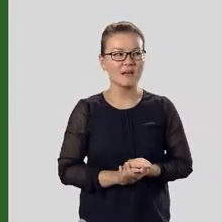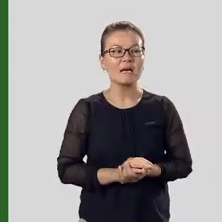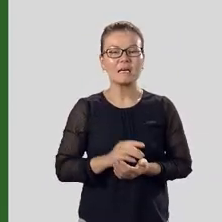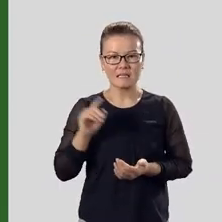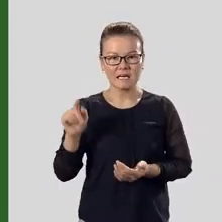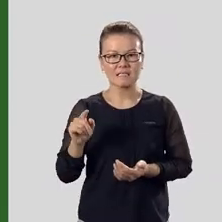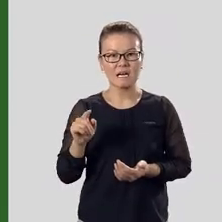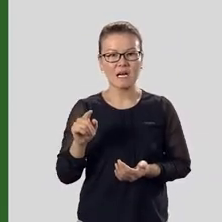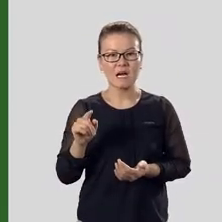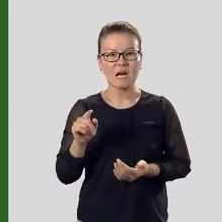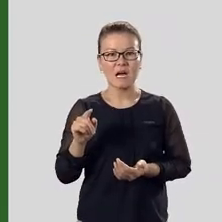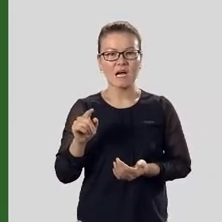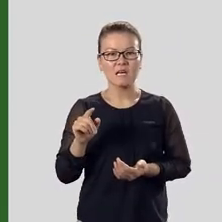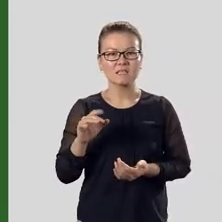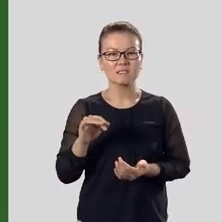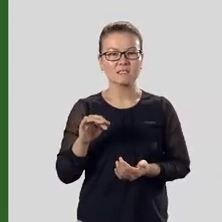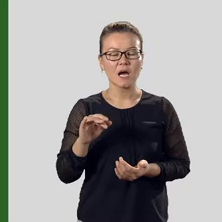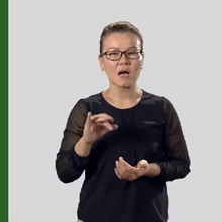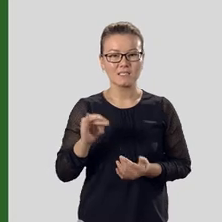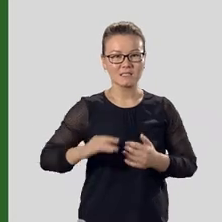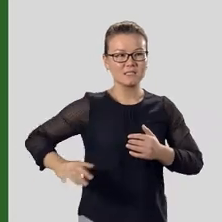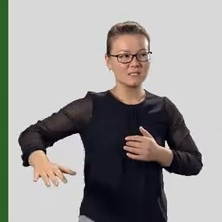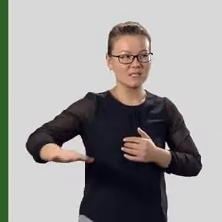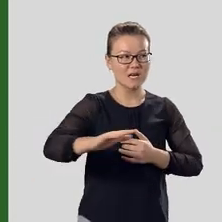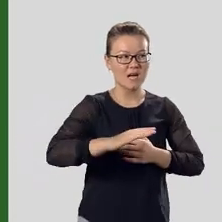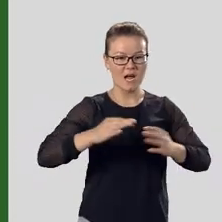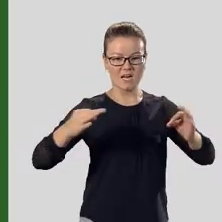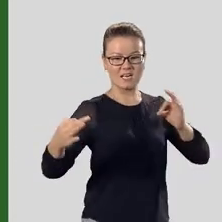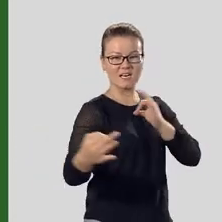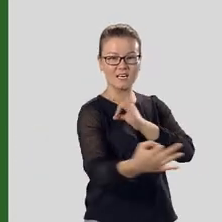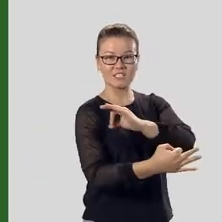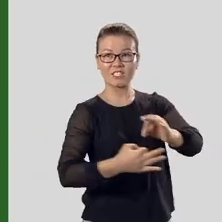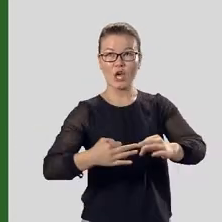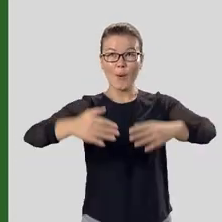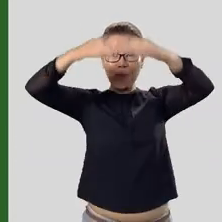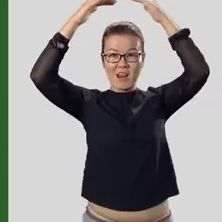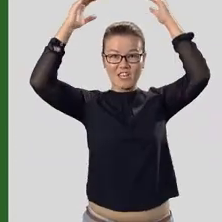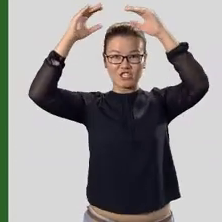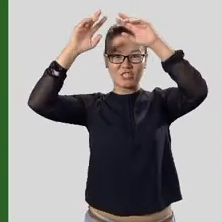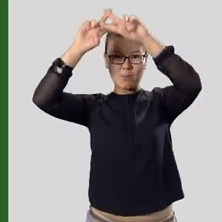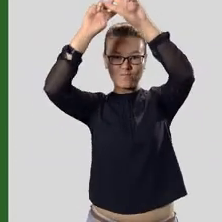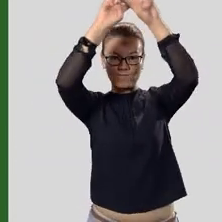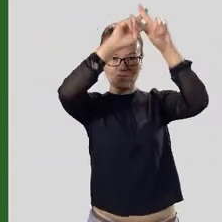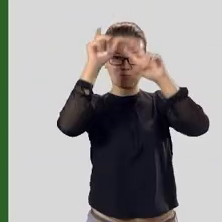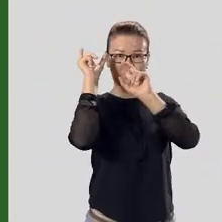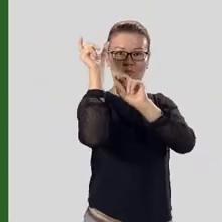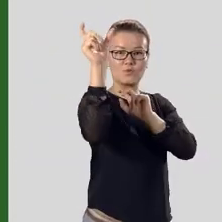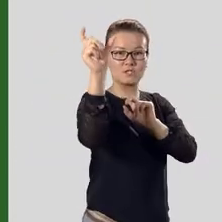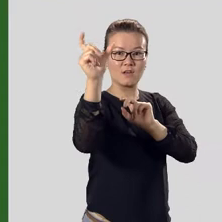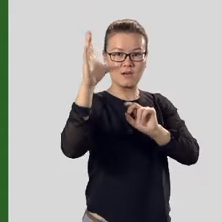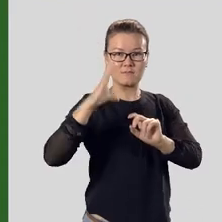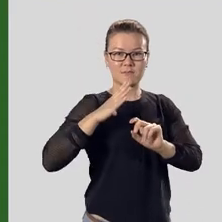Тогда в одном из уголков Вселенной на окраине галактики Млечный Путь стали происходить важные